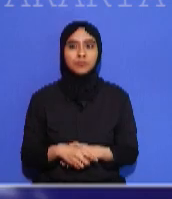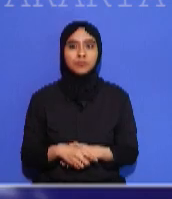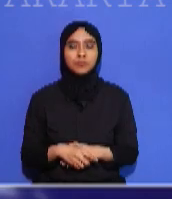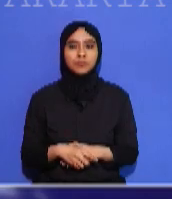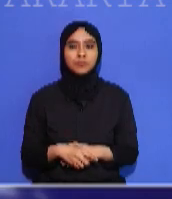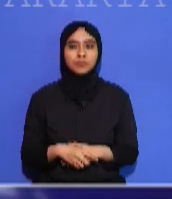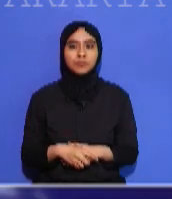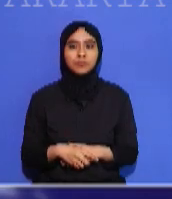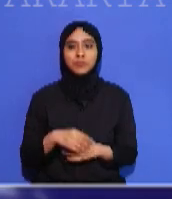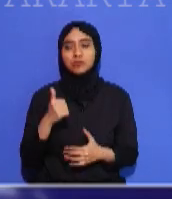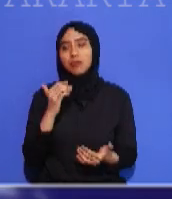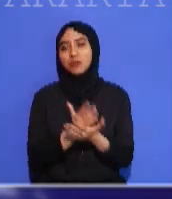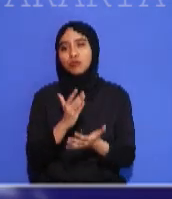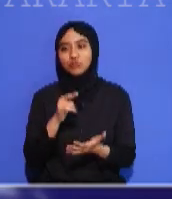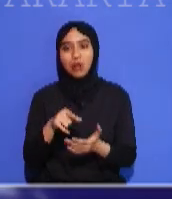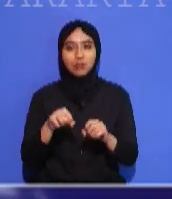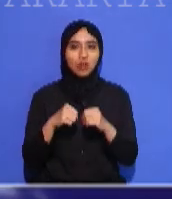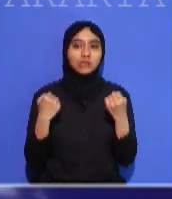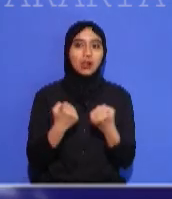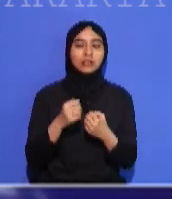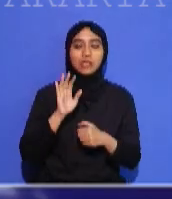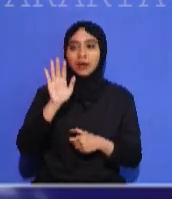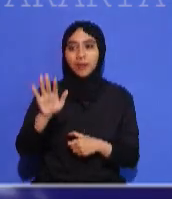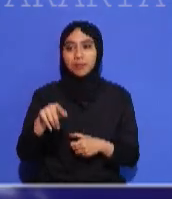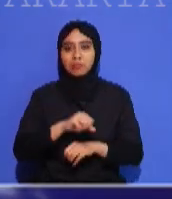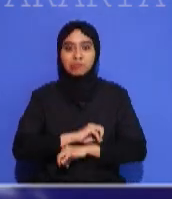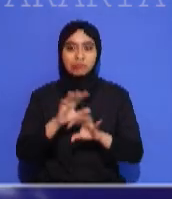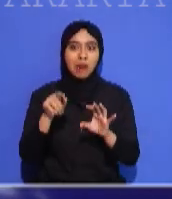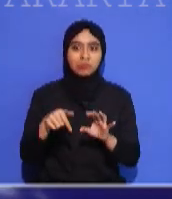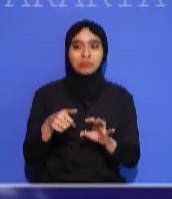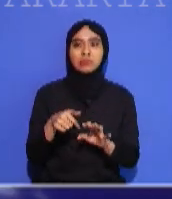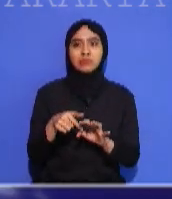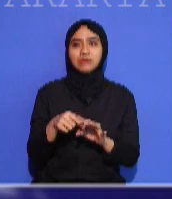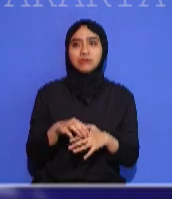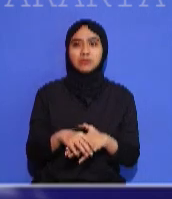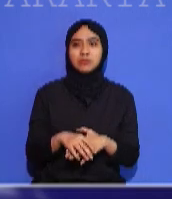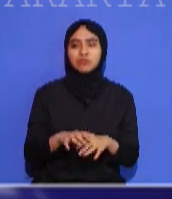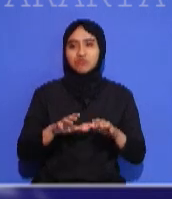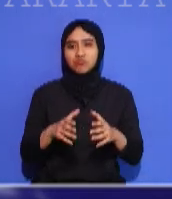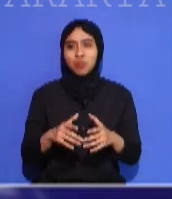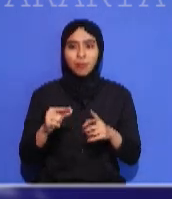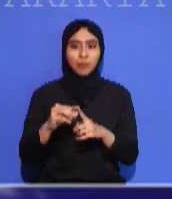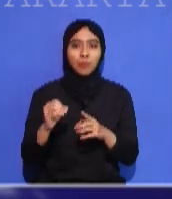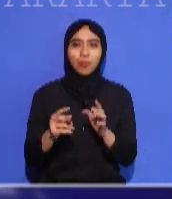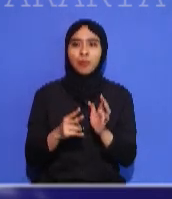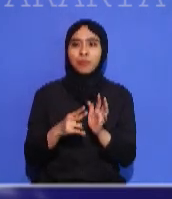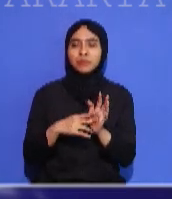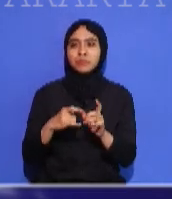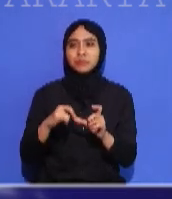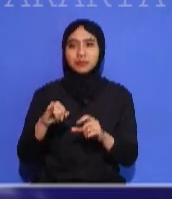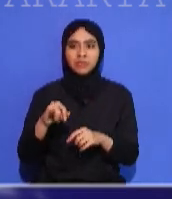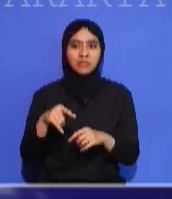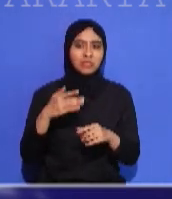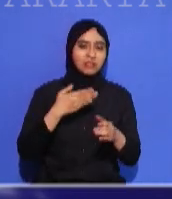untuk menentukan arah organisasi ke depan perguruan pelopor pancasilat Indonesia popsi Bayu Manunggal mengadakan